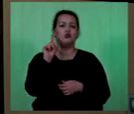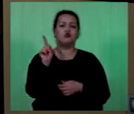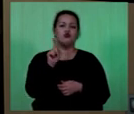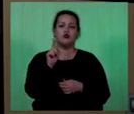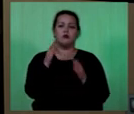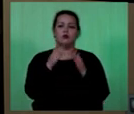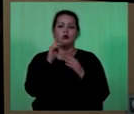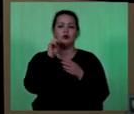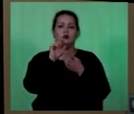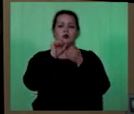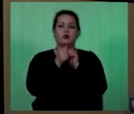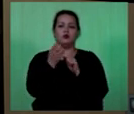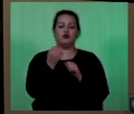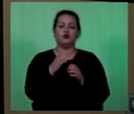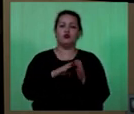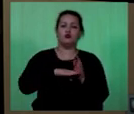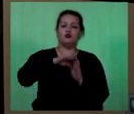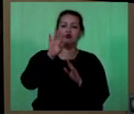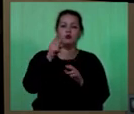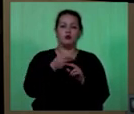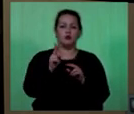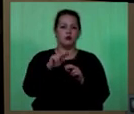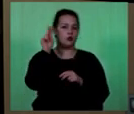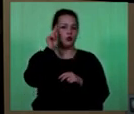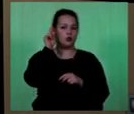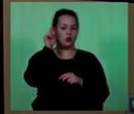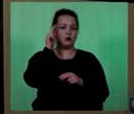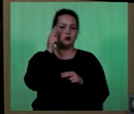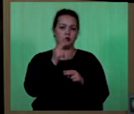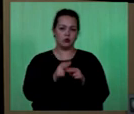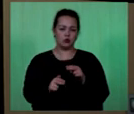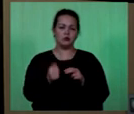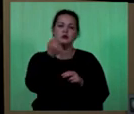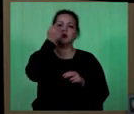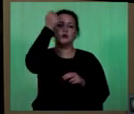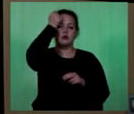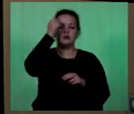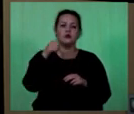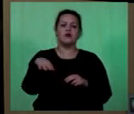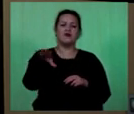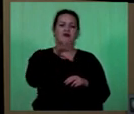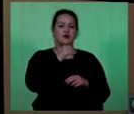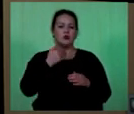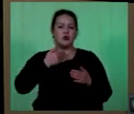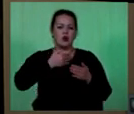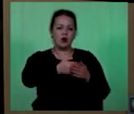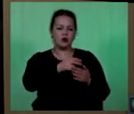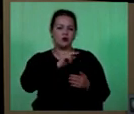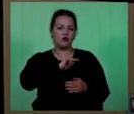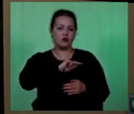закрепи я ее еще лучше на этом наш урок подошёл к концу спасибо вам всем за активную работу